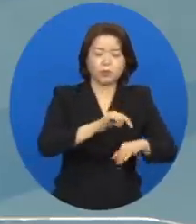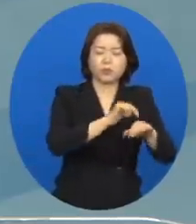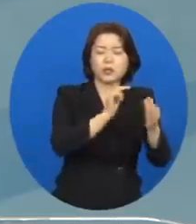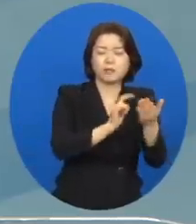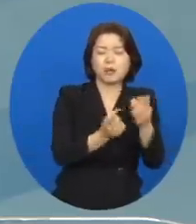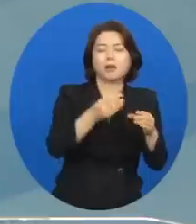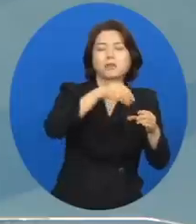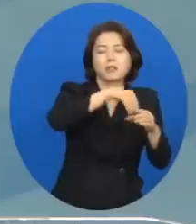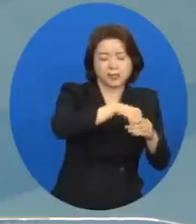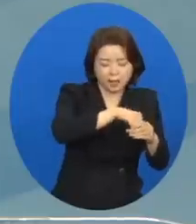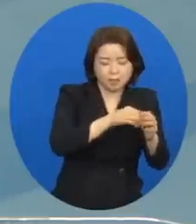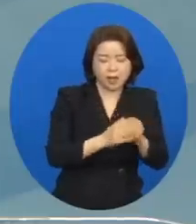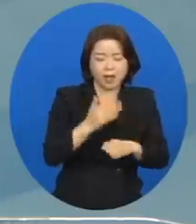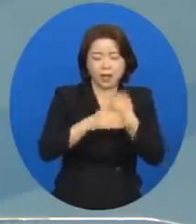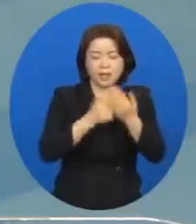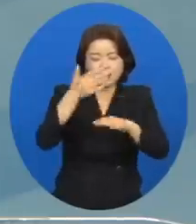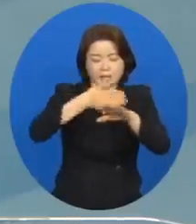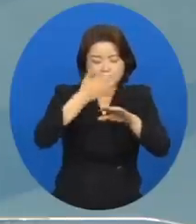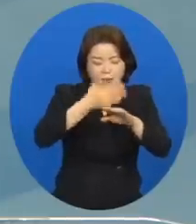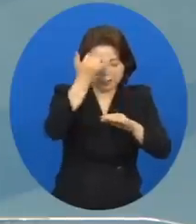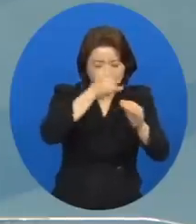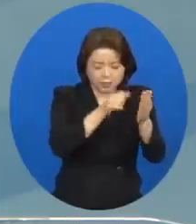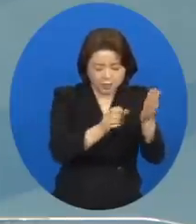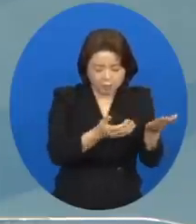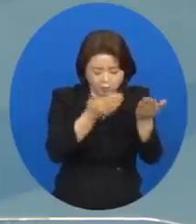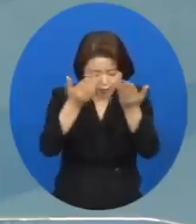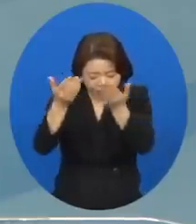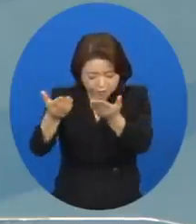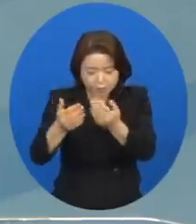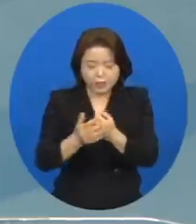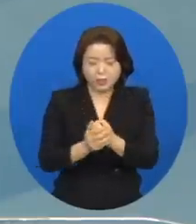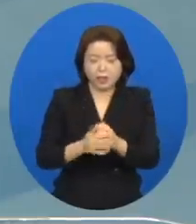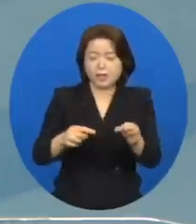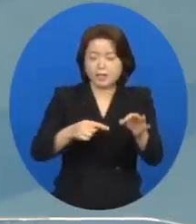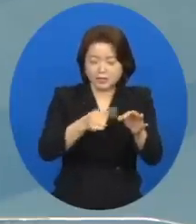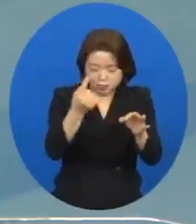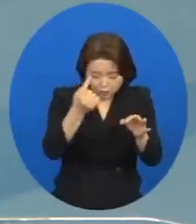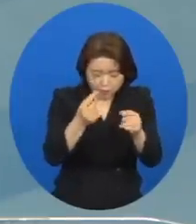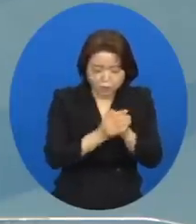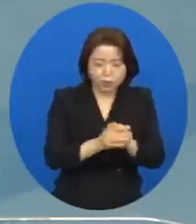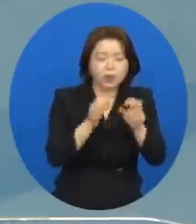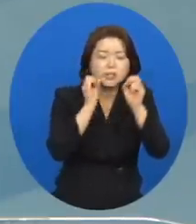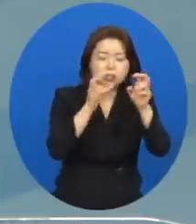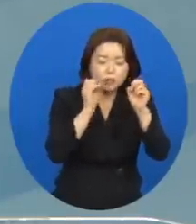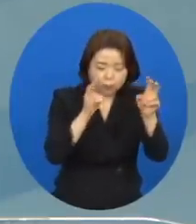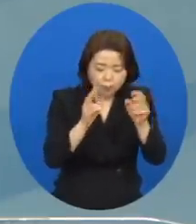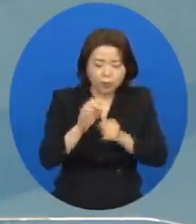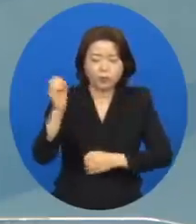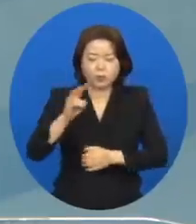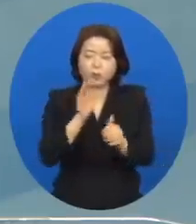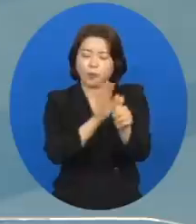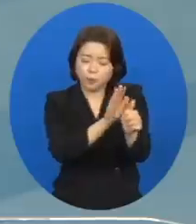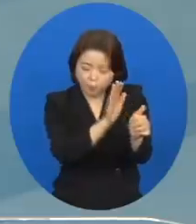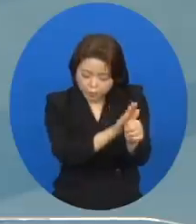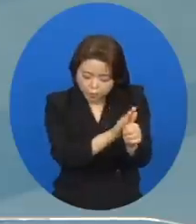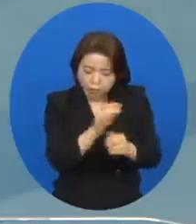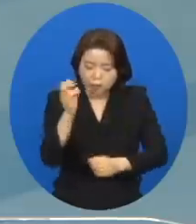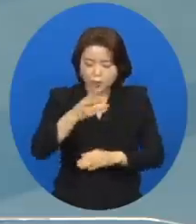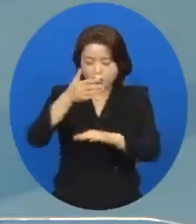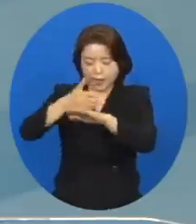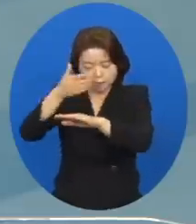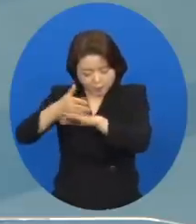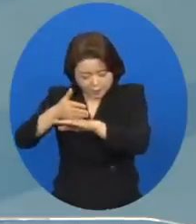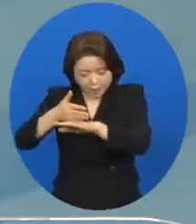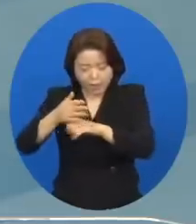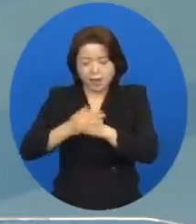담아 하나님께 감사의 예물을 드렸습니다. 11조와 선교원금과 구제원금과